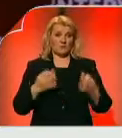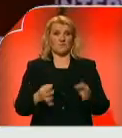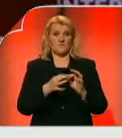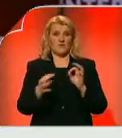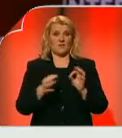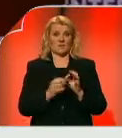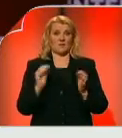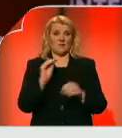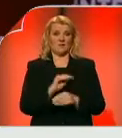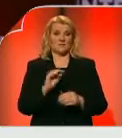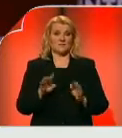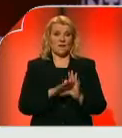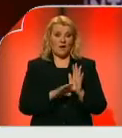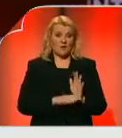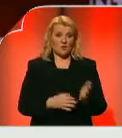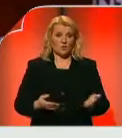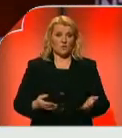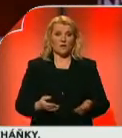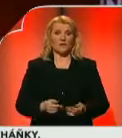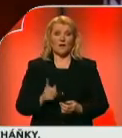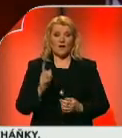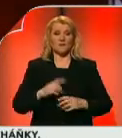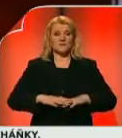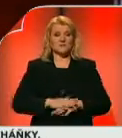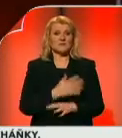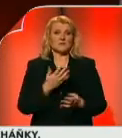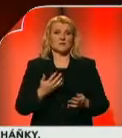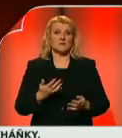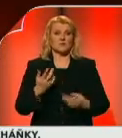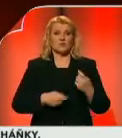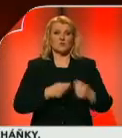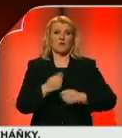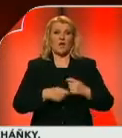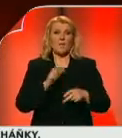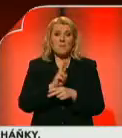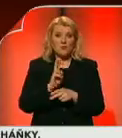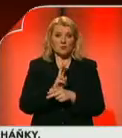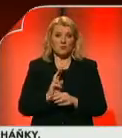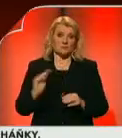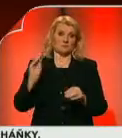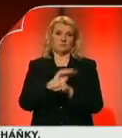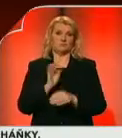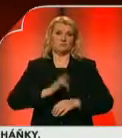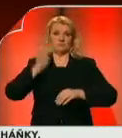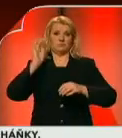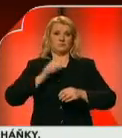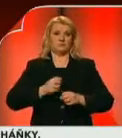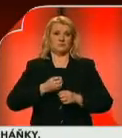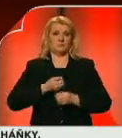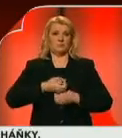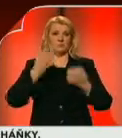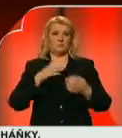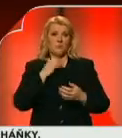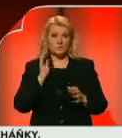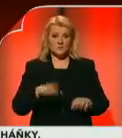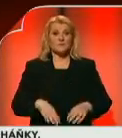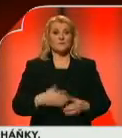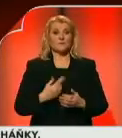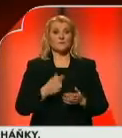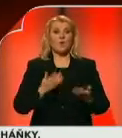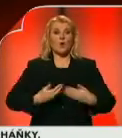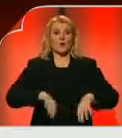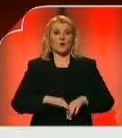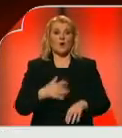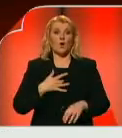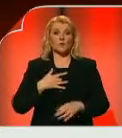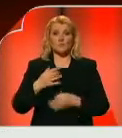v zákoně a myslím si, že je to dělání z komára velblouda, protože tak, jak říkám, ochrana